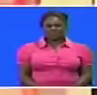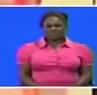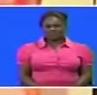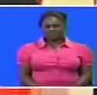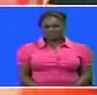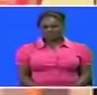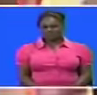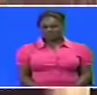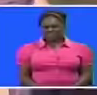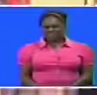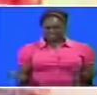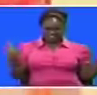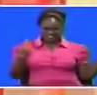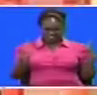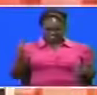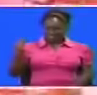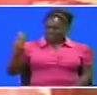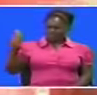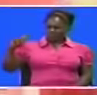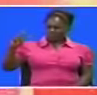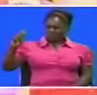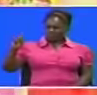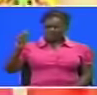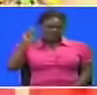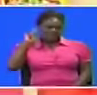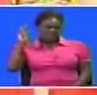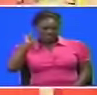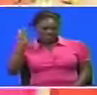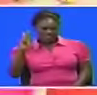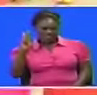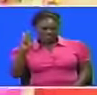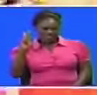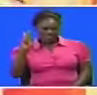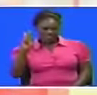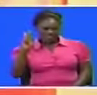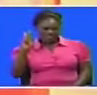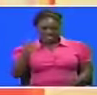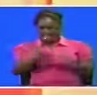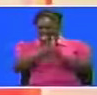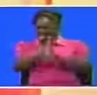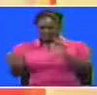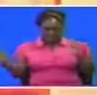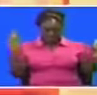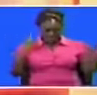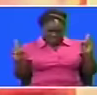Katika Lingala ama pengine rumba ya Kikisi, alifika katika upeo wa juu.